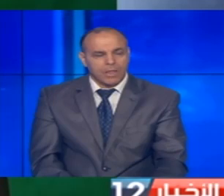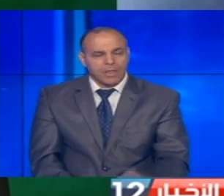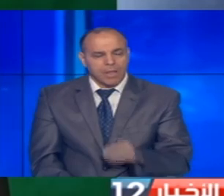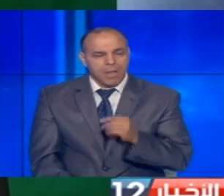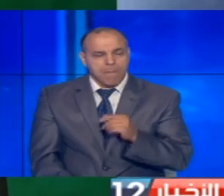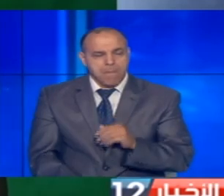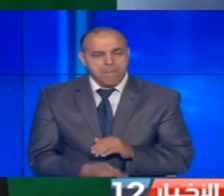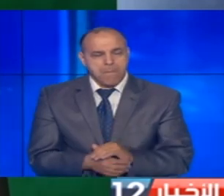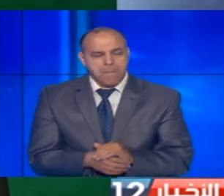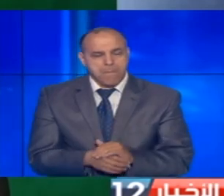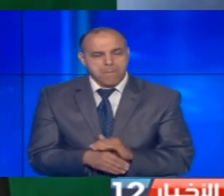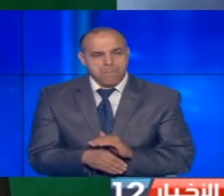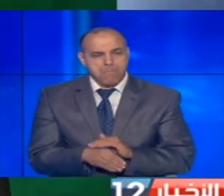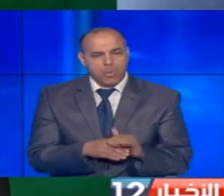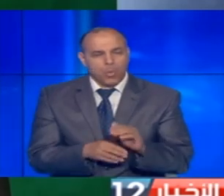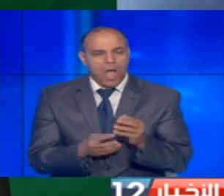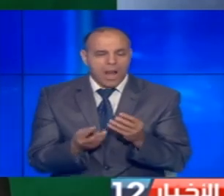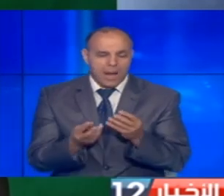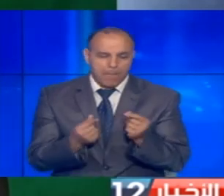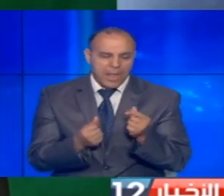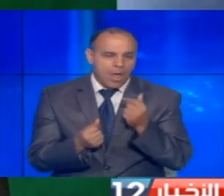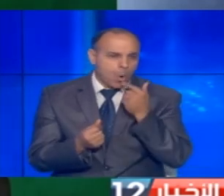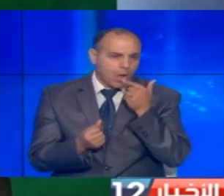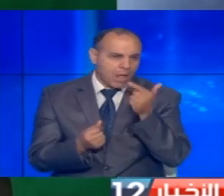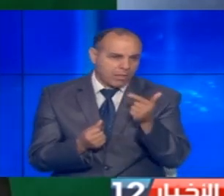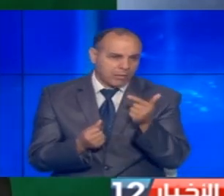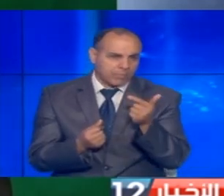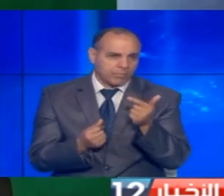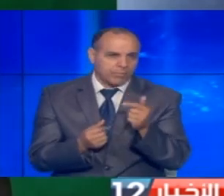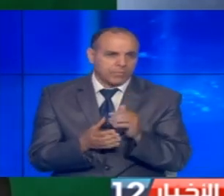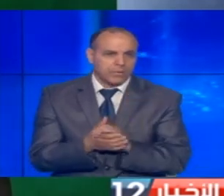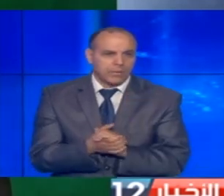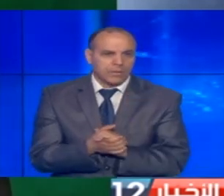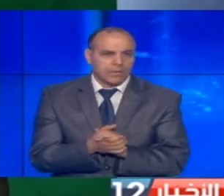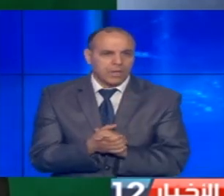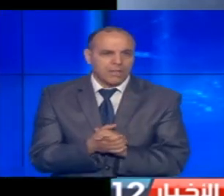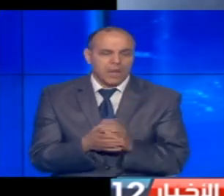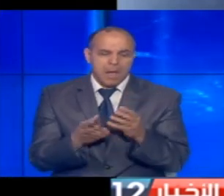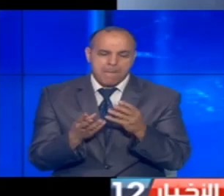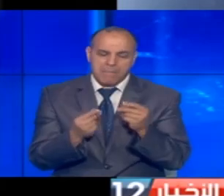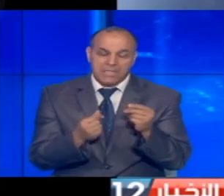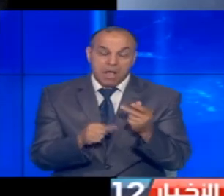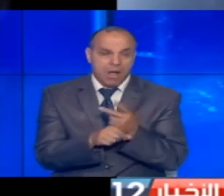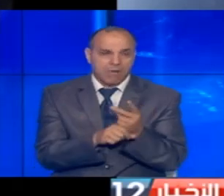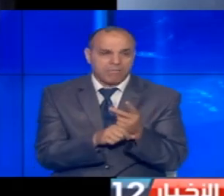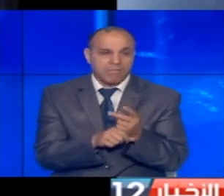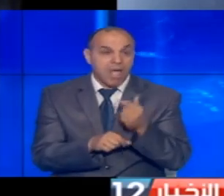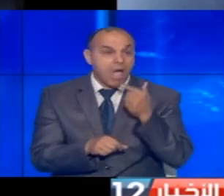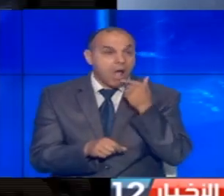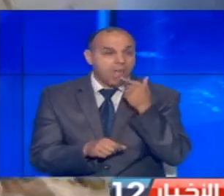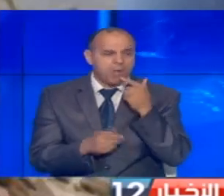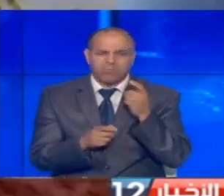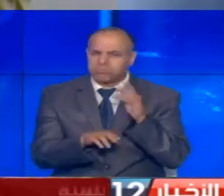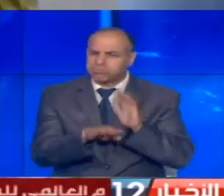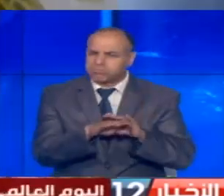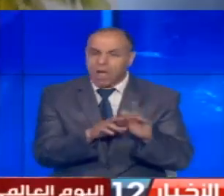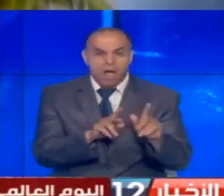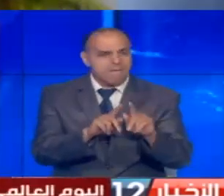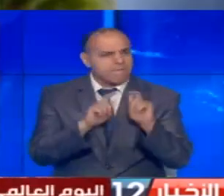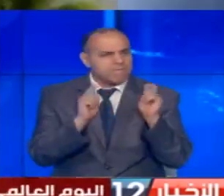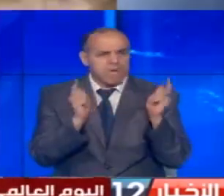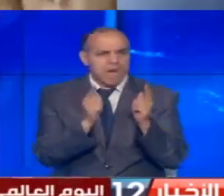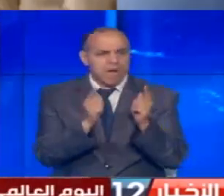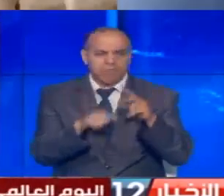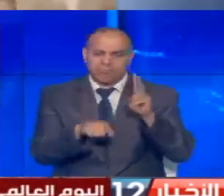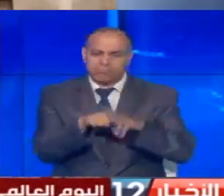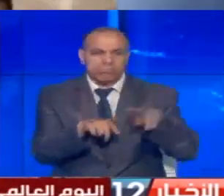World Environment Day has just one request: beat plastic pollution. إنها حالة طوارئ عالمية يعلنها